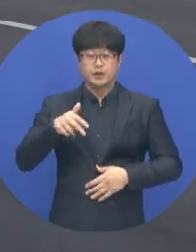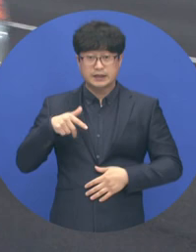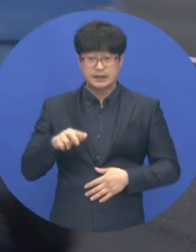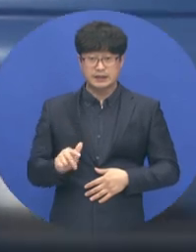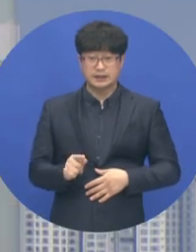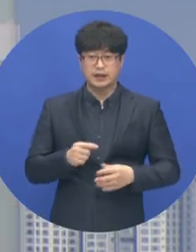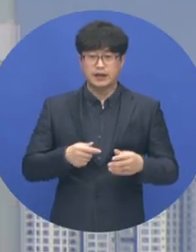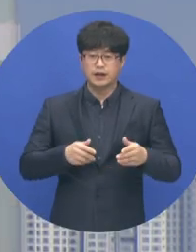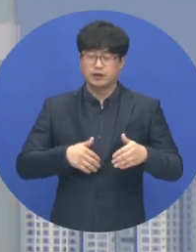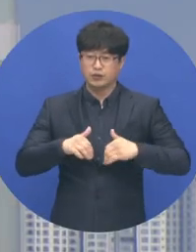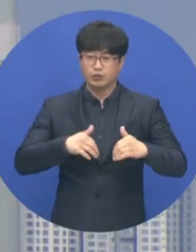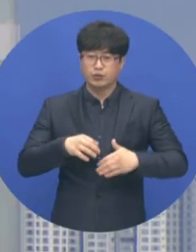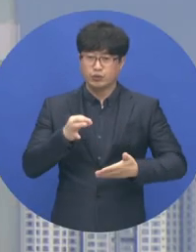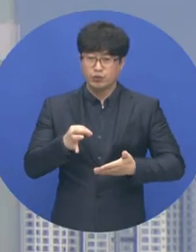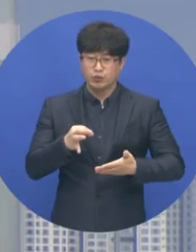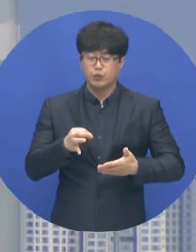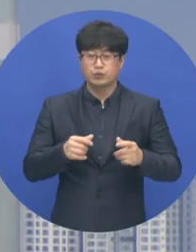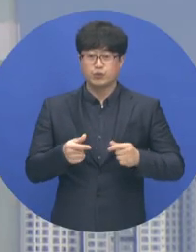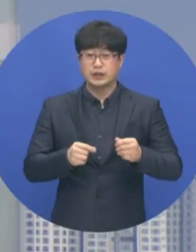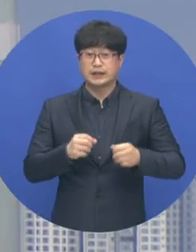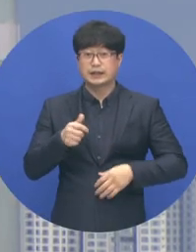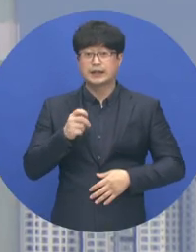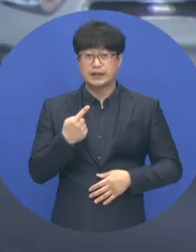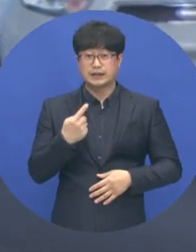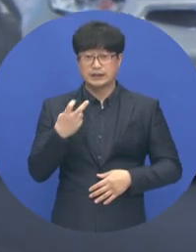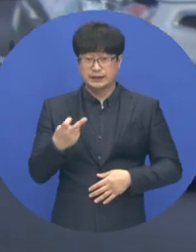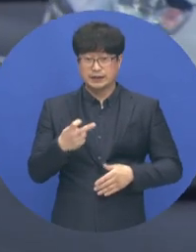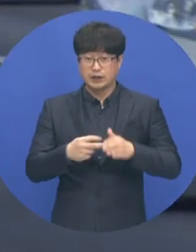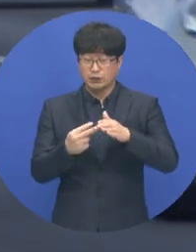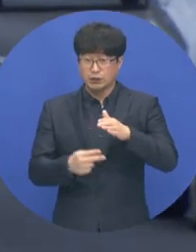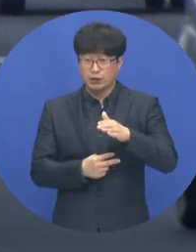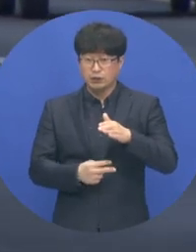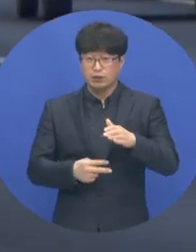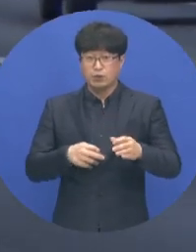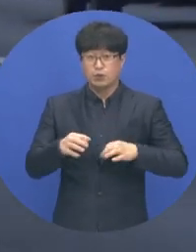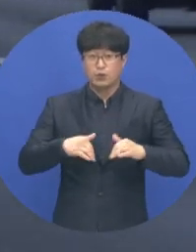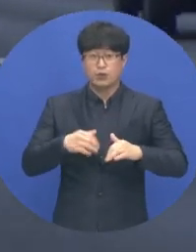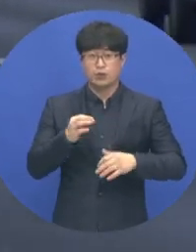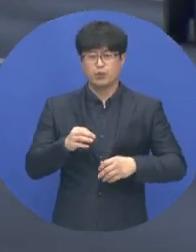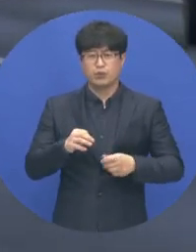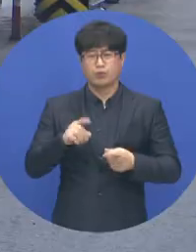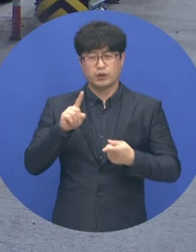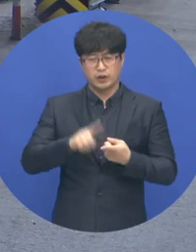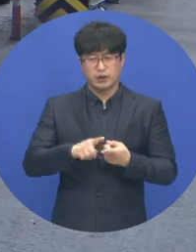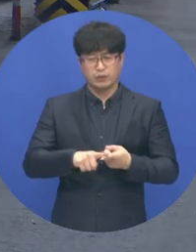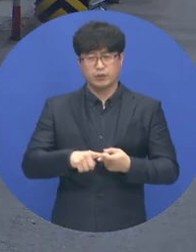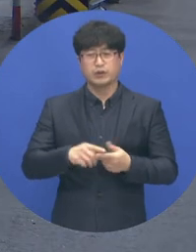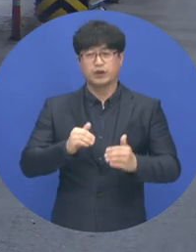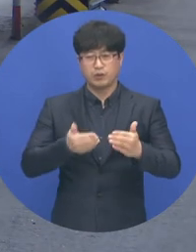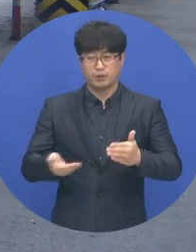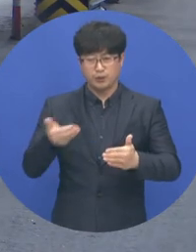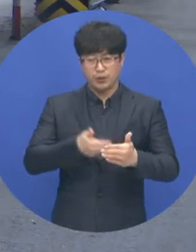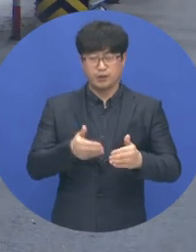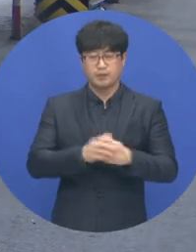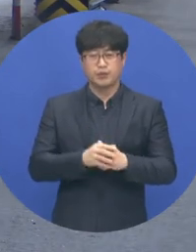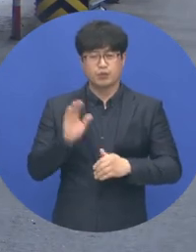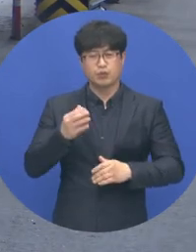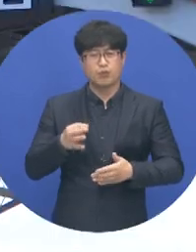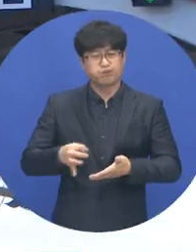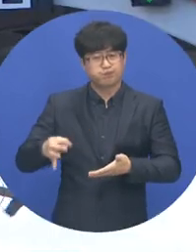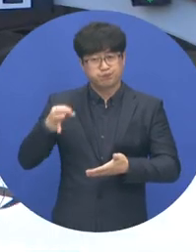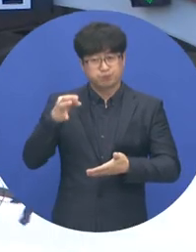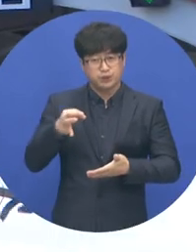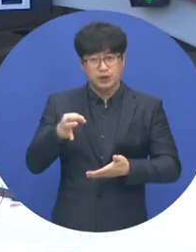통행료 조정 관련해선 일산대교 등 돈의 세개 민자도로 통행료를 동결하자 내용이 담겼습니다 최근 물가